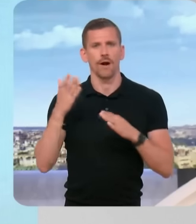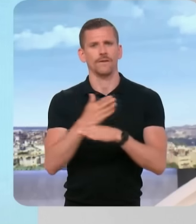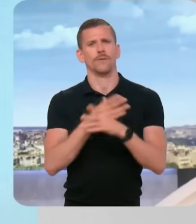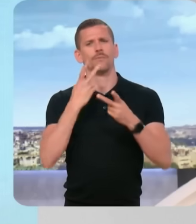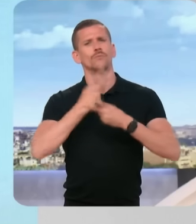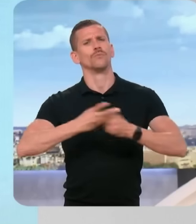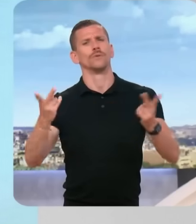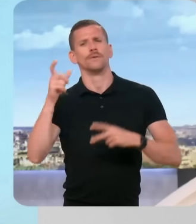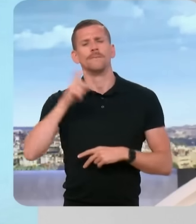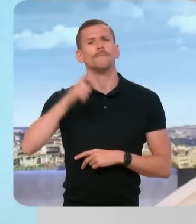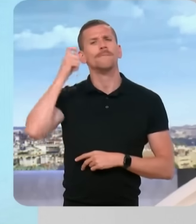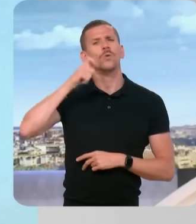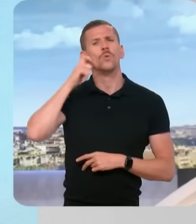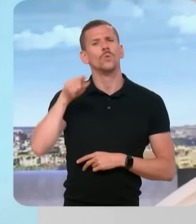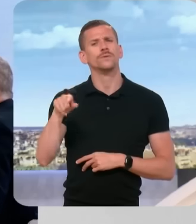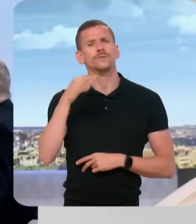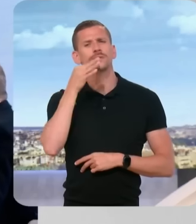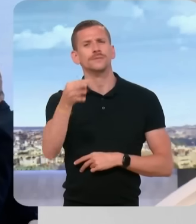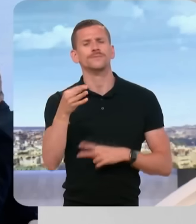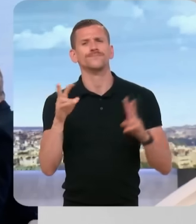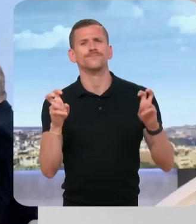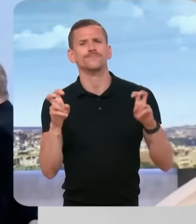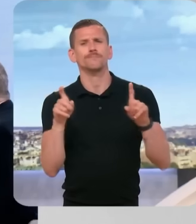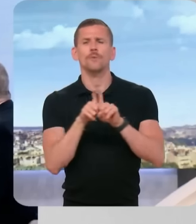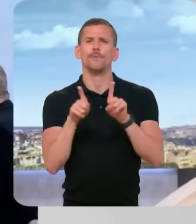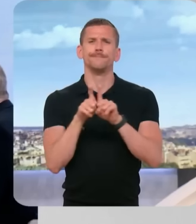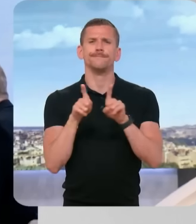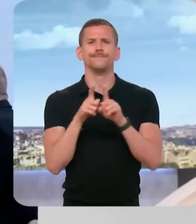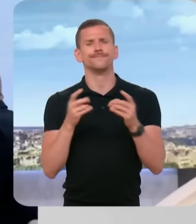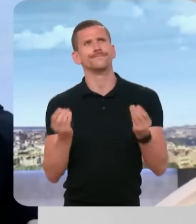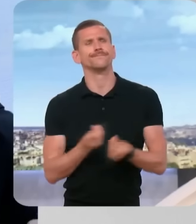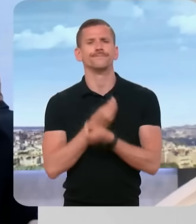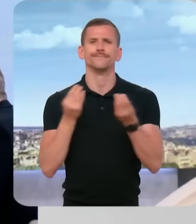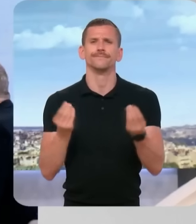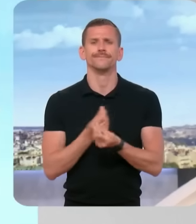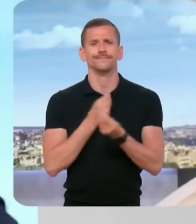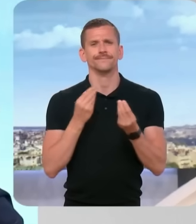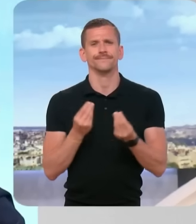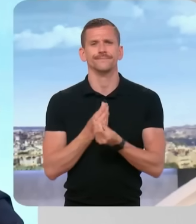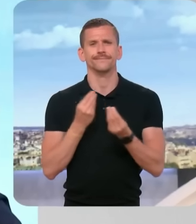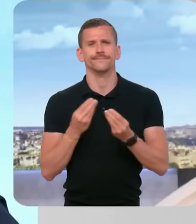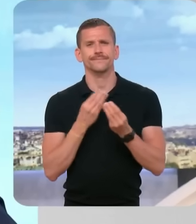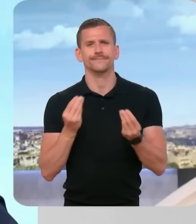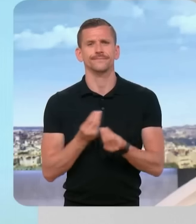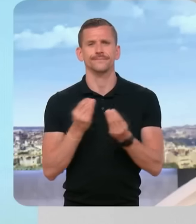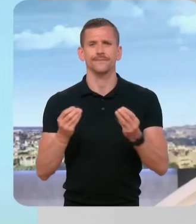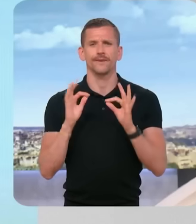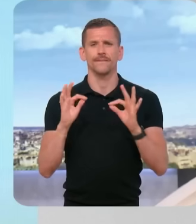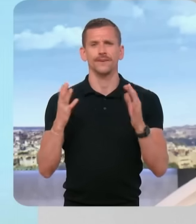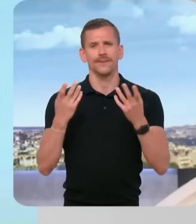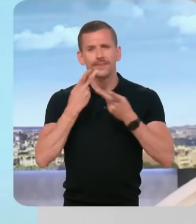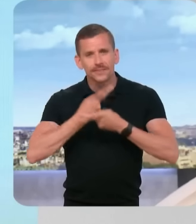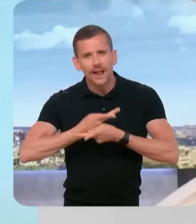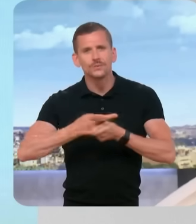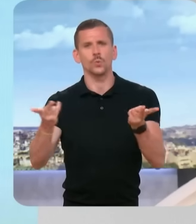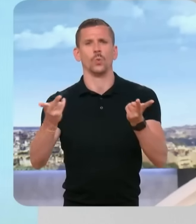nouveau revirement, vous mettez dans le même panier, en quelque sorte, vous mettez un signe égal entre les déclarations d'Emmanuel Macron,